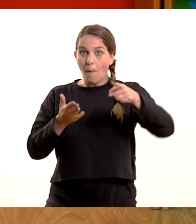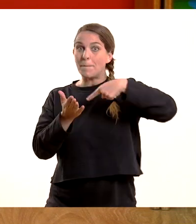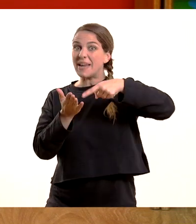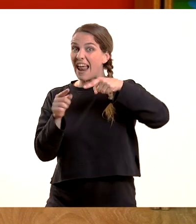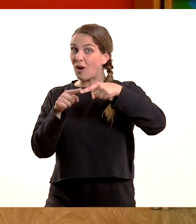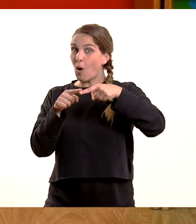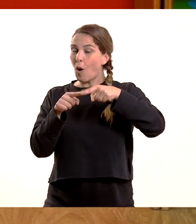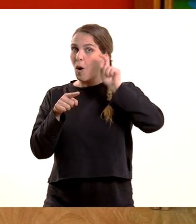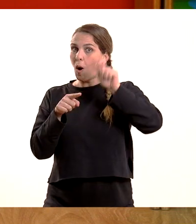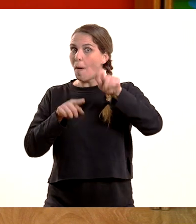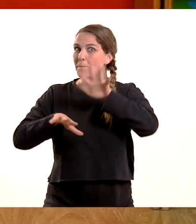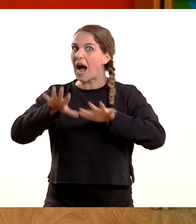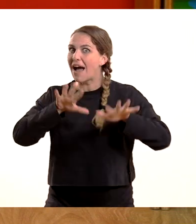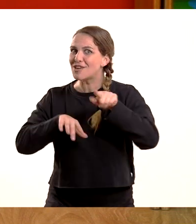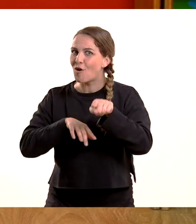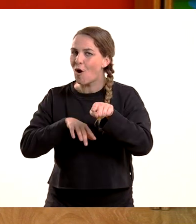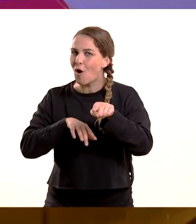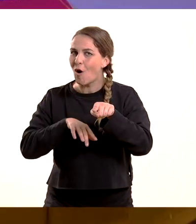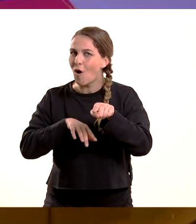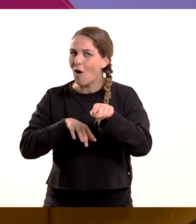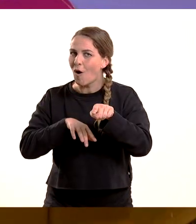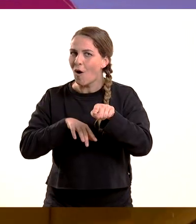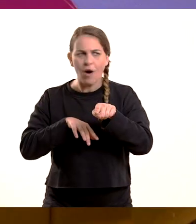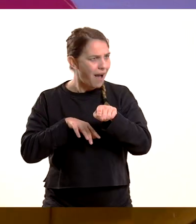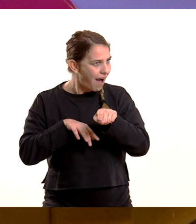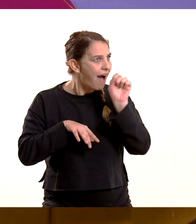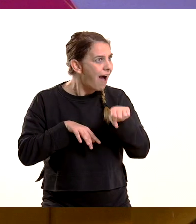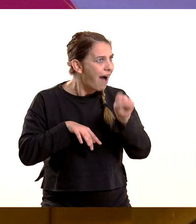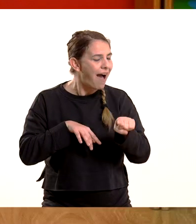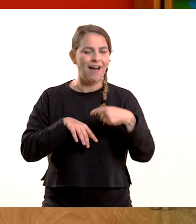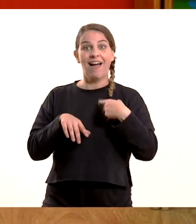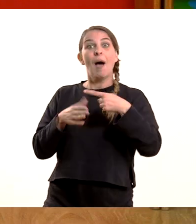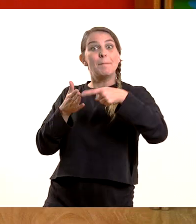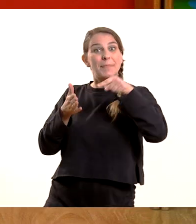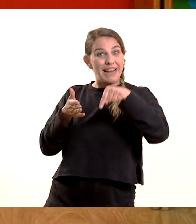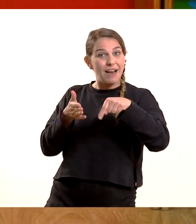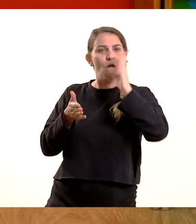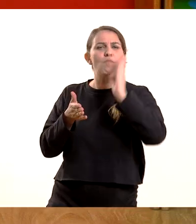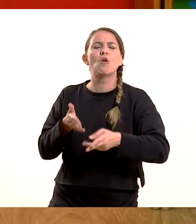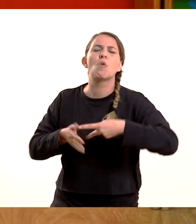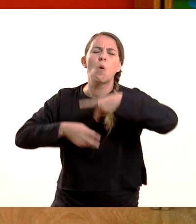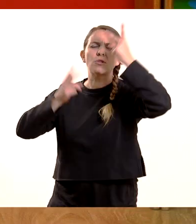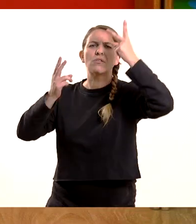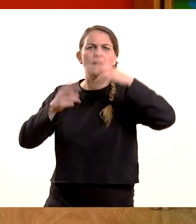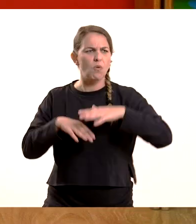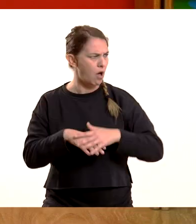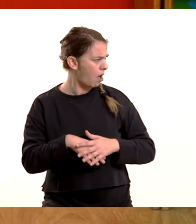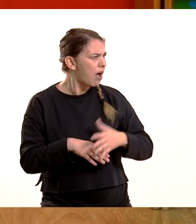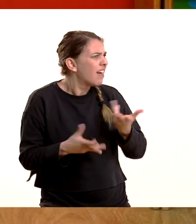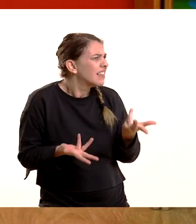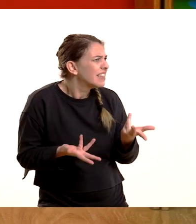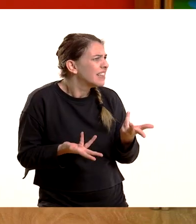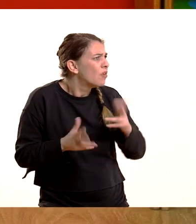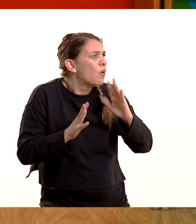πινέλο?» «Το βλέπω! Με αυτό μπορώ να κάνω τα πάντα!» «Τι εννοείται?»